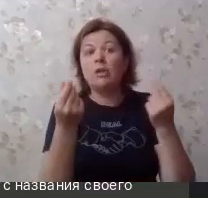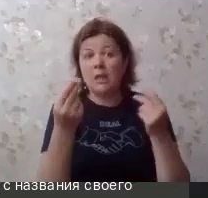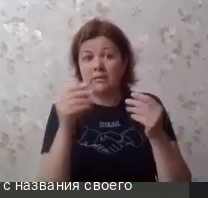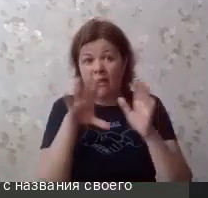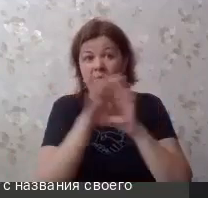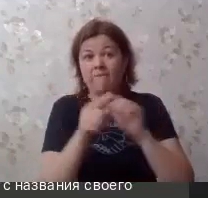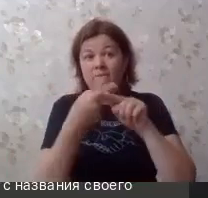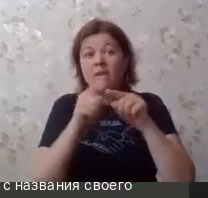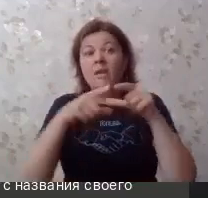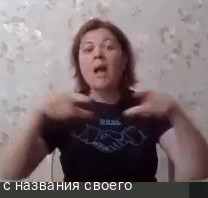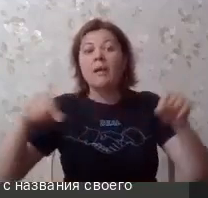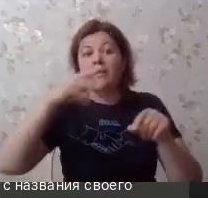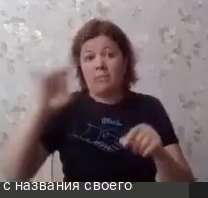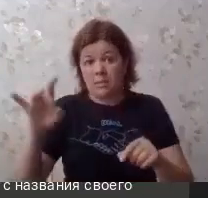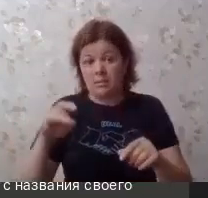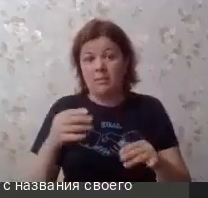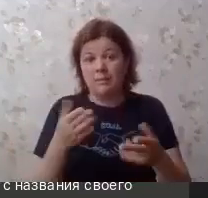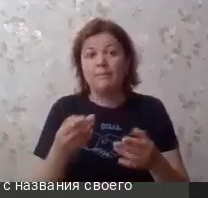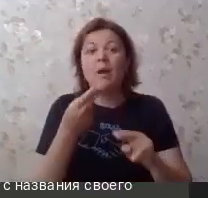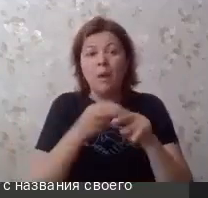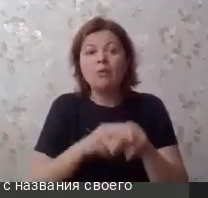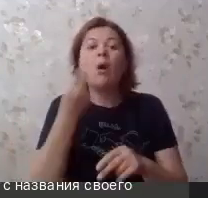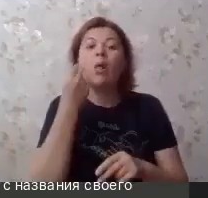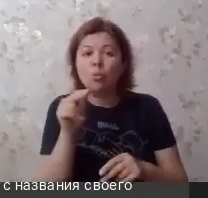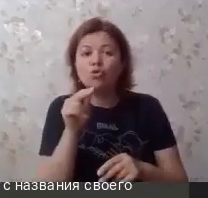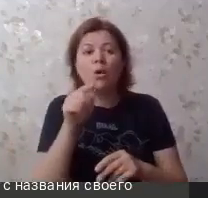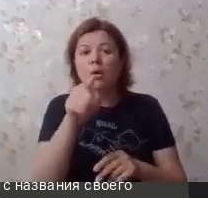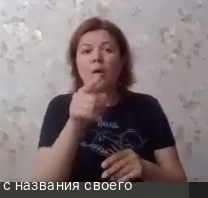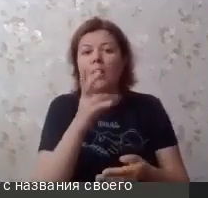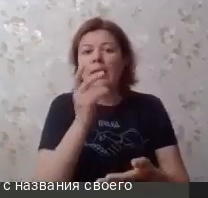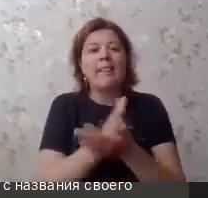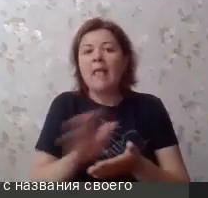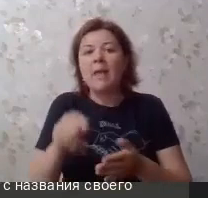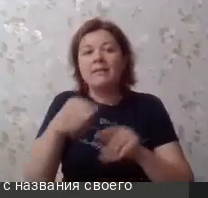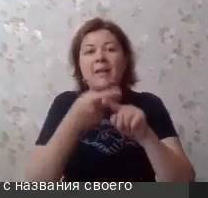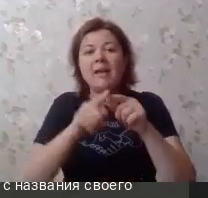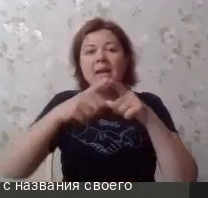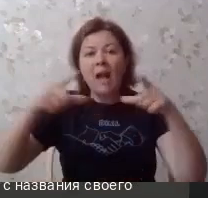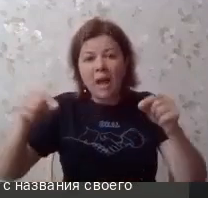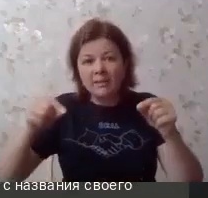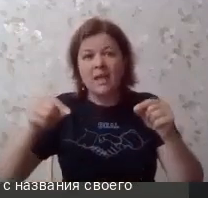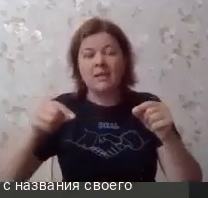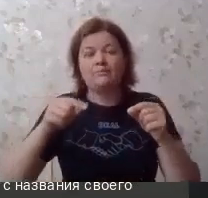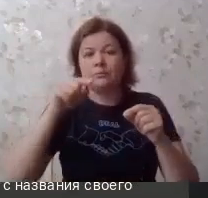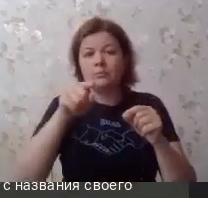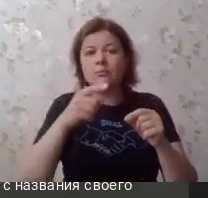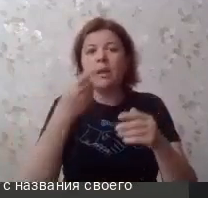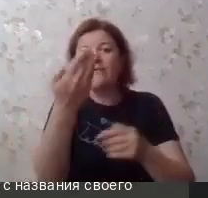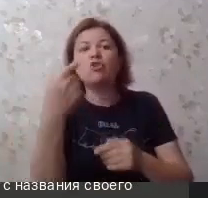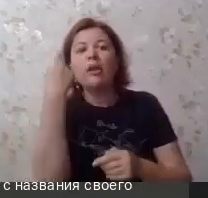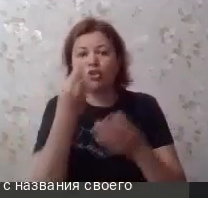наличных средств на карте не иметь. Или иметь их там на каком-то другом счету, на другой